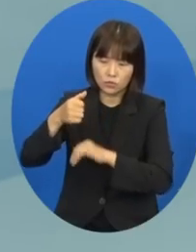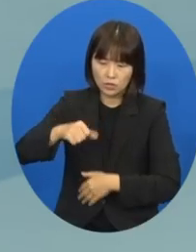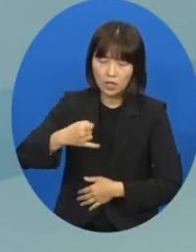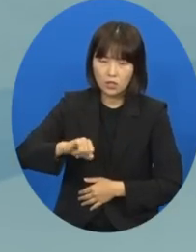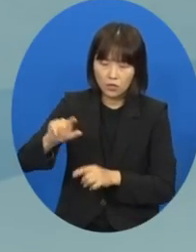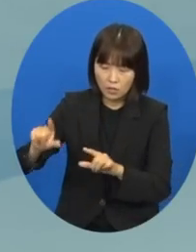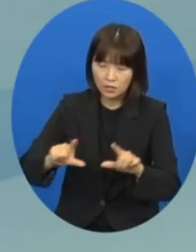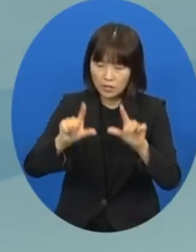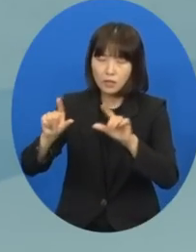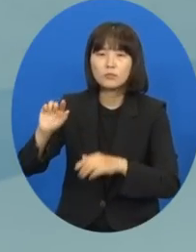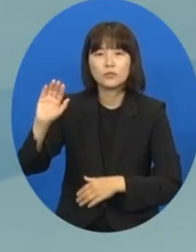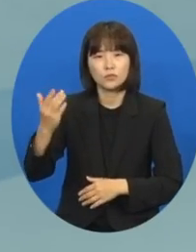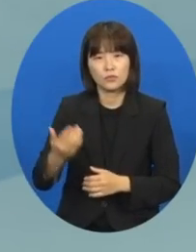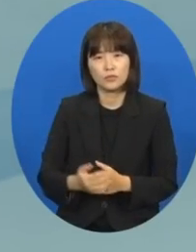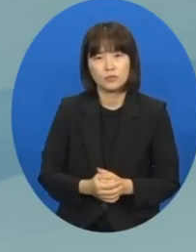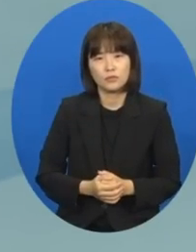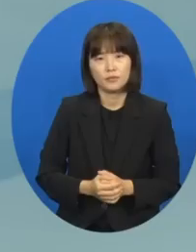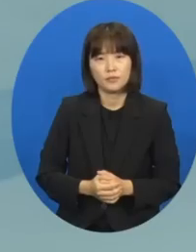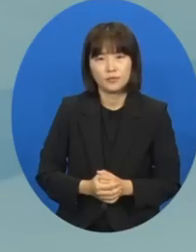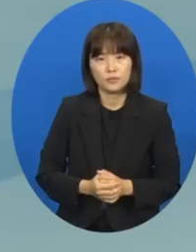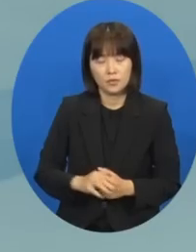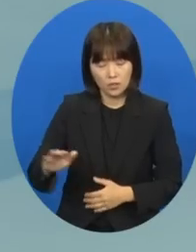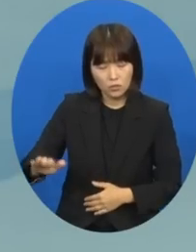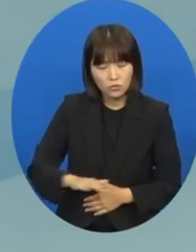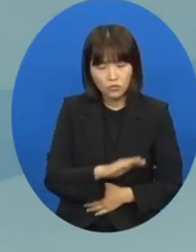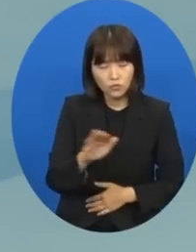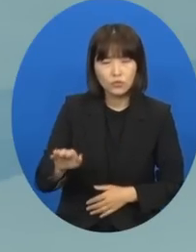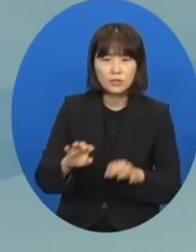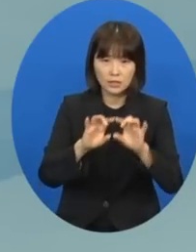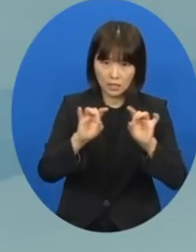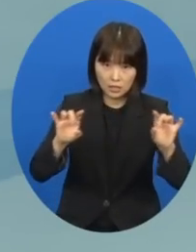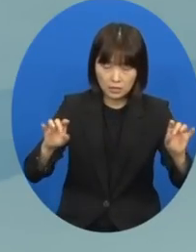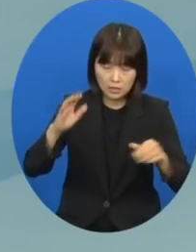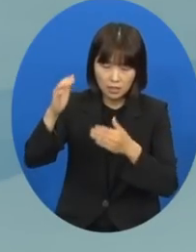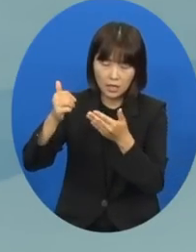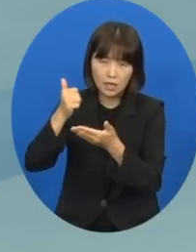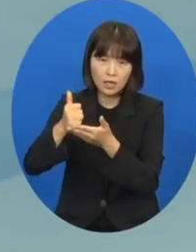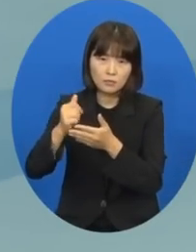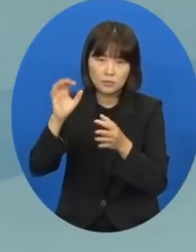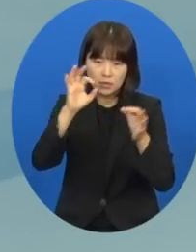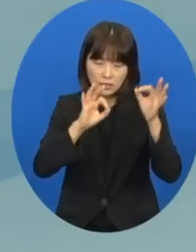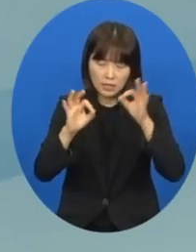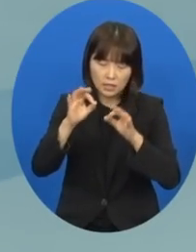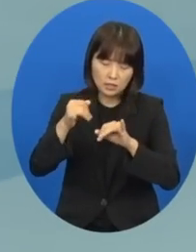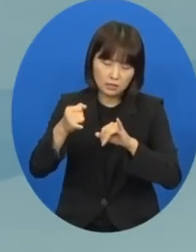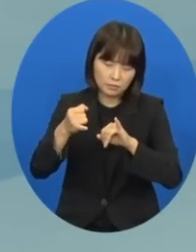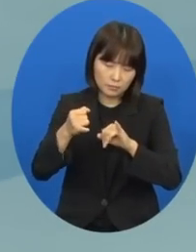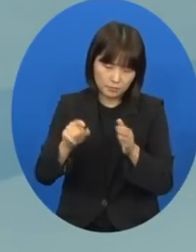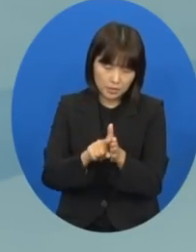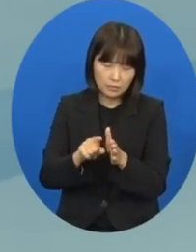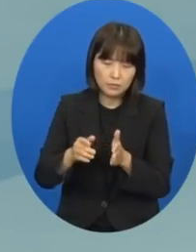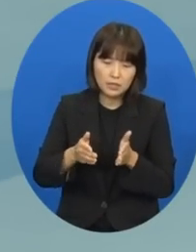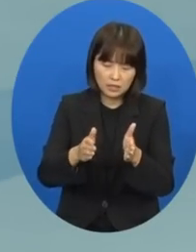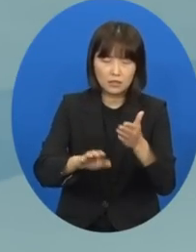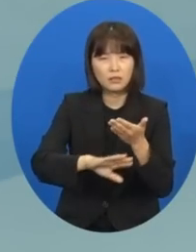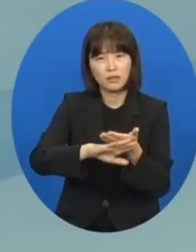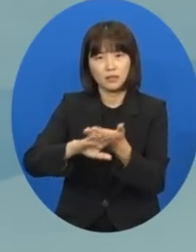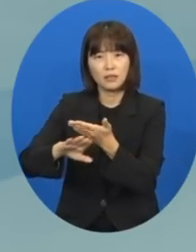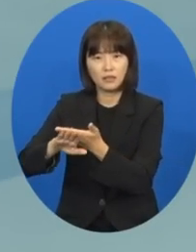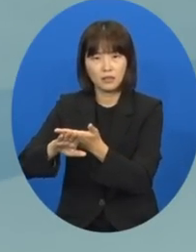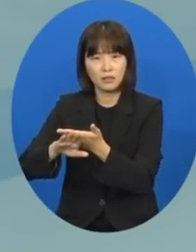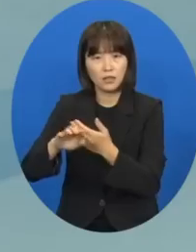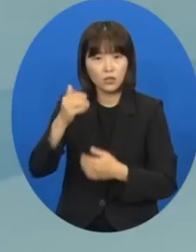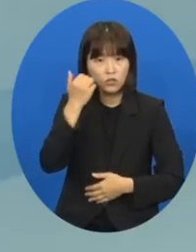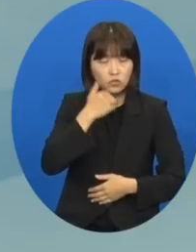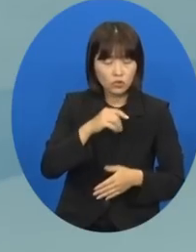것이죠. 이렇게 보면요, 우리들 각자에게 하나님이 찾으시는 믿음의 길이 다 다른 거죠. 누군가는